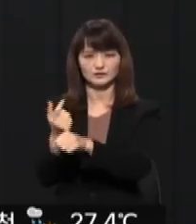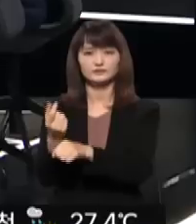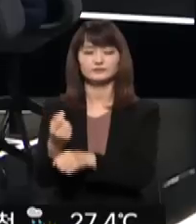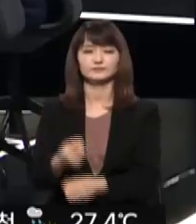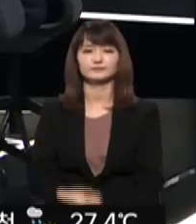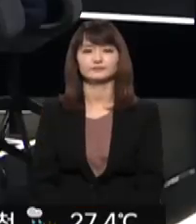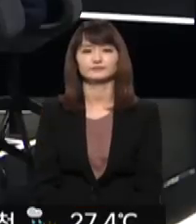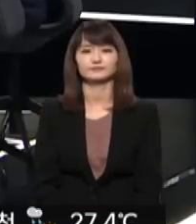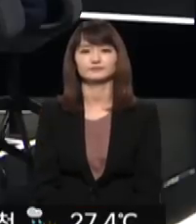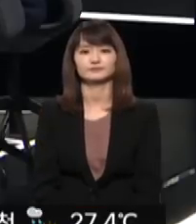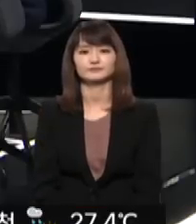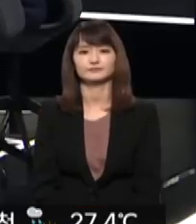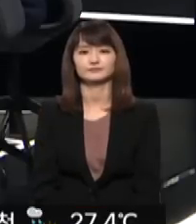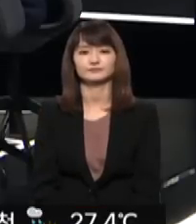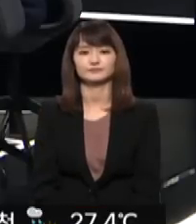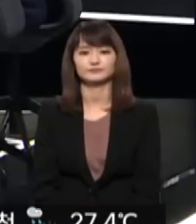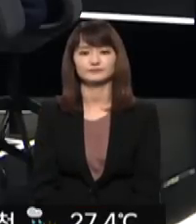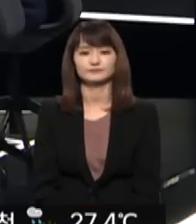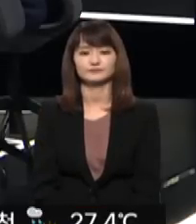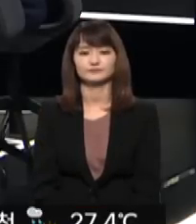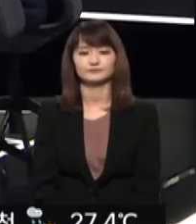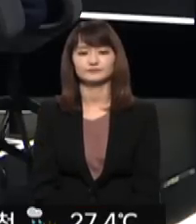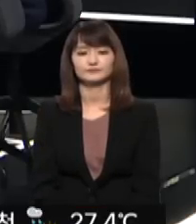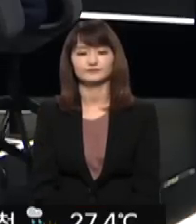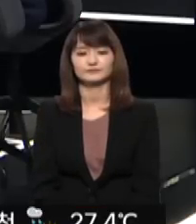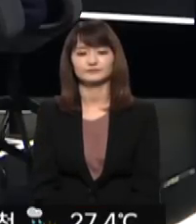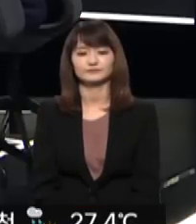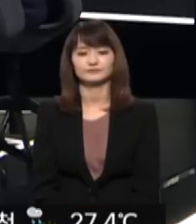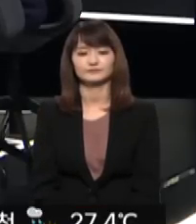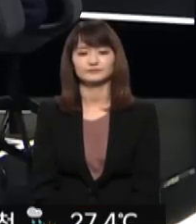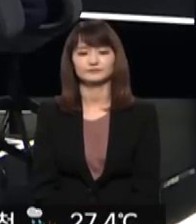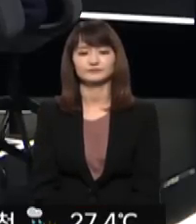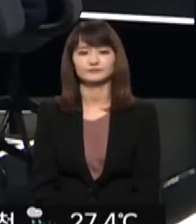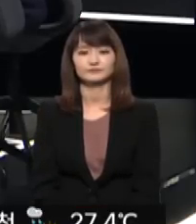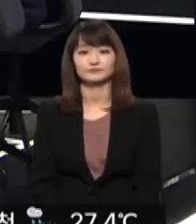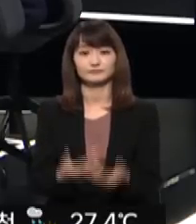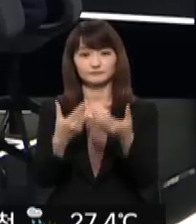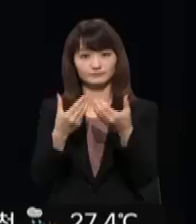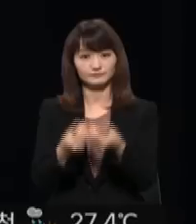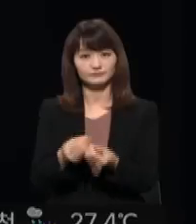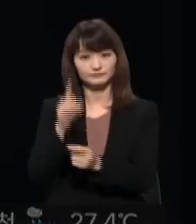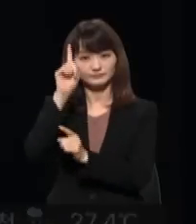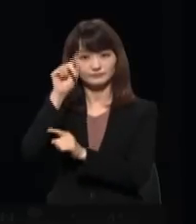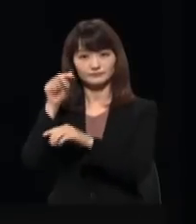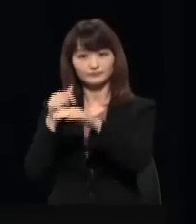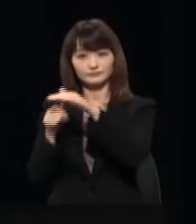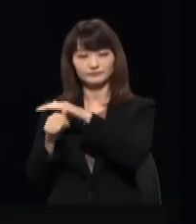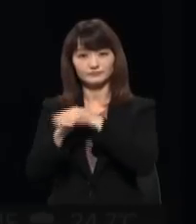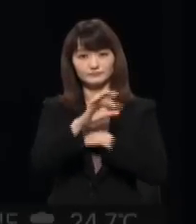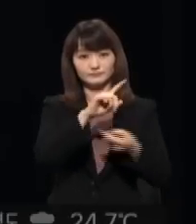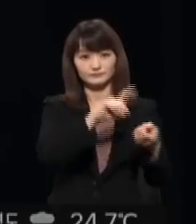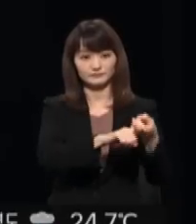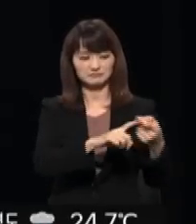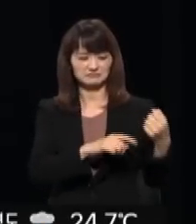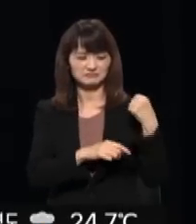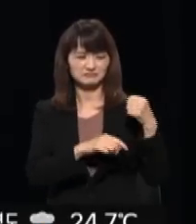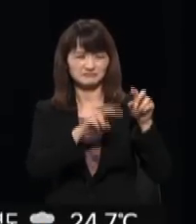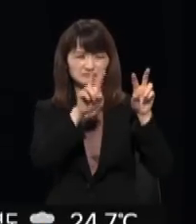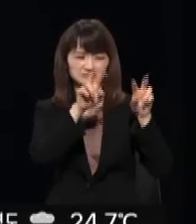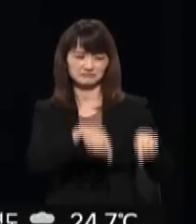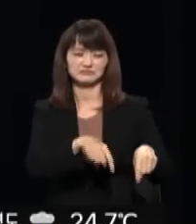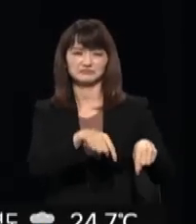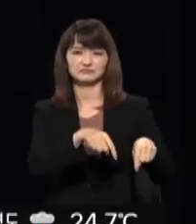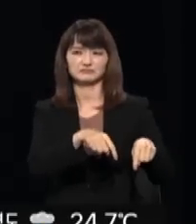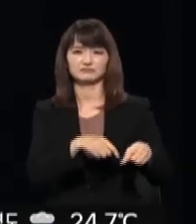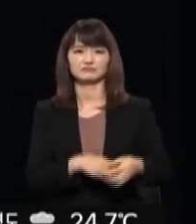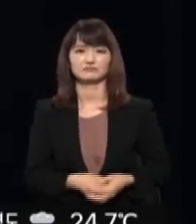예 제가 그런 느낌도 들어요 그건 뭐 예를 윤석 대표도 윤회관이 능력이 없기 때문에